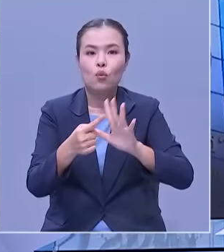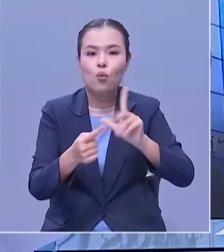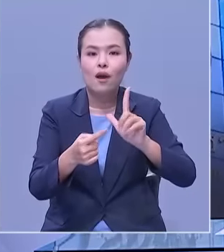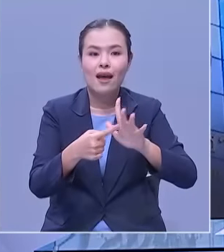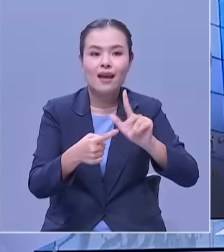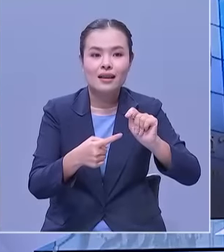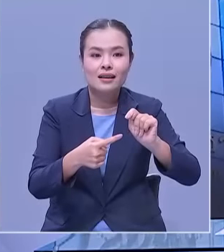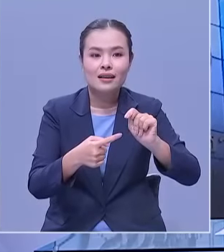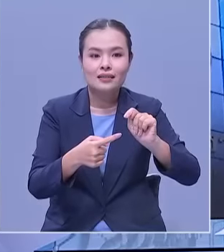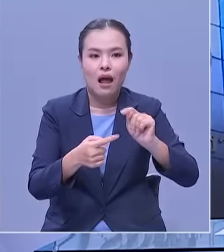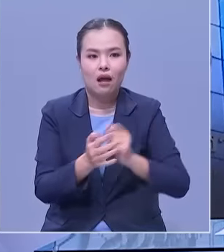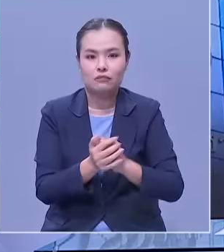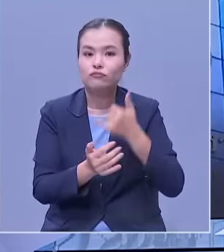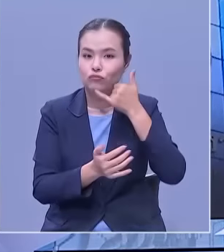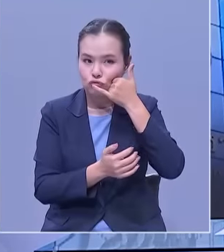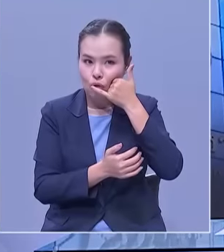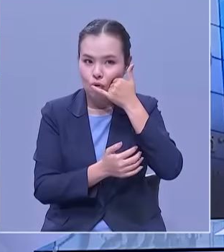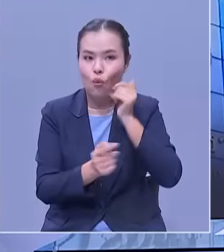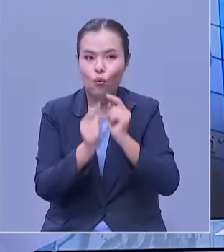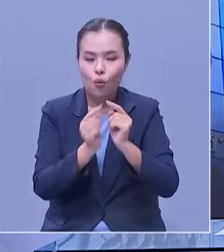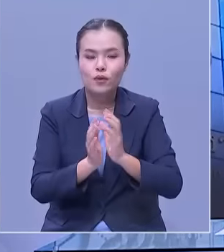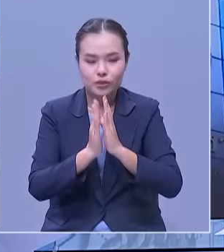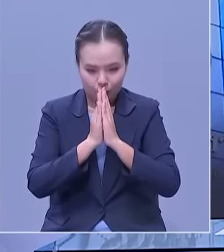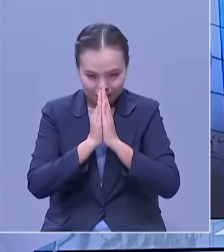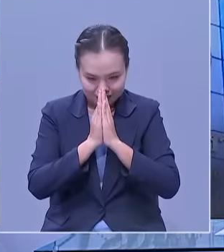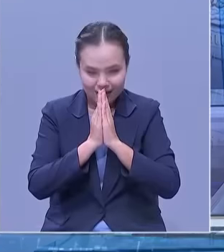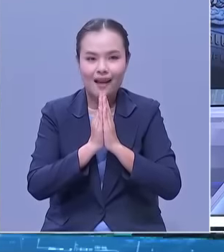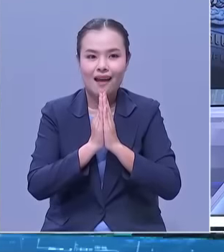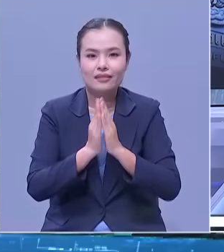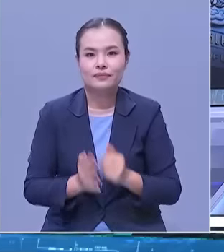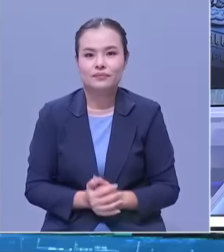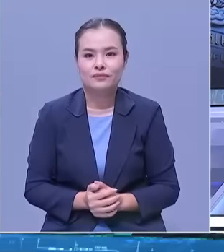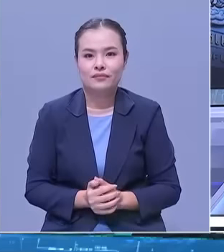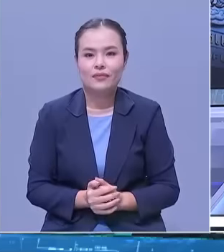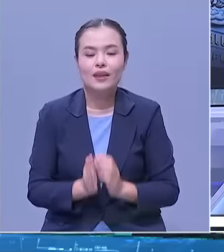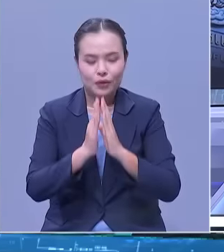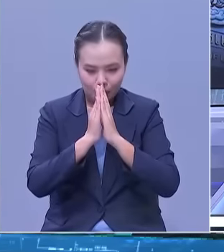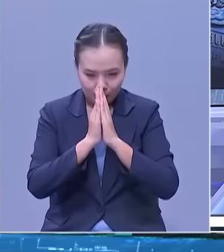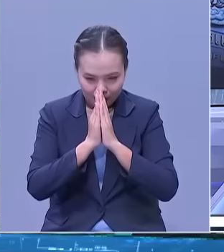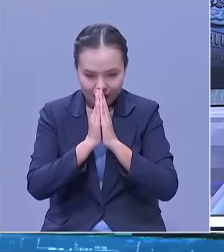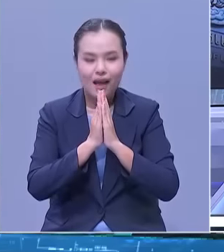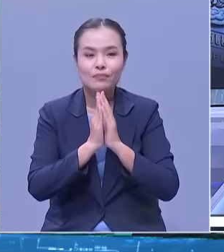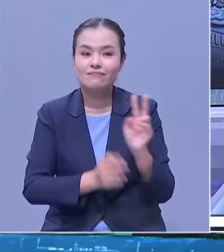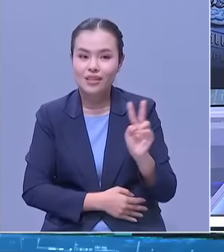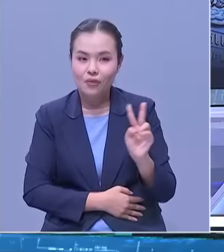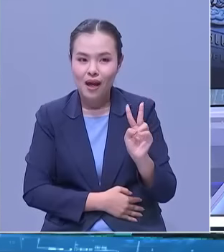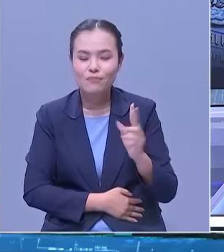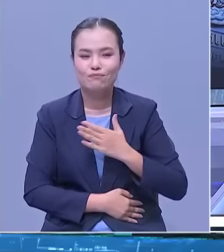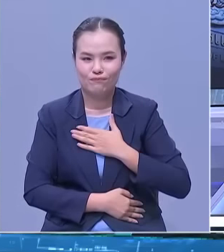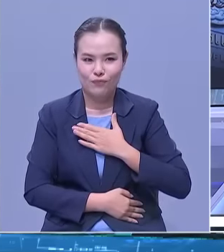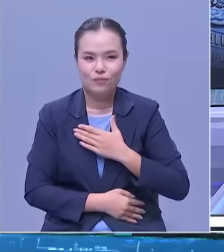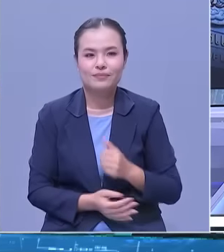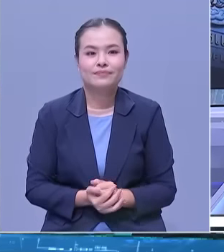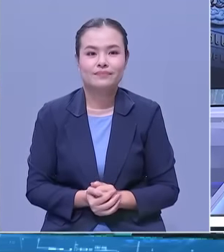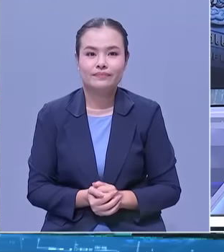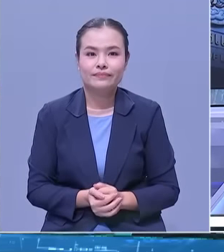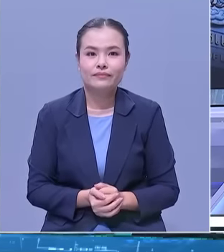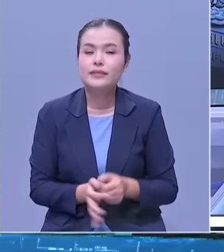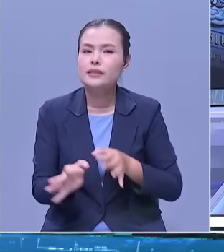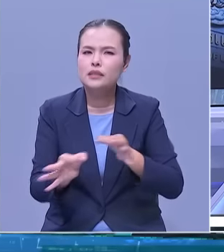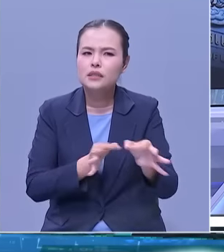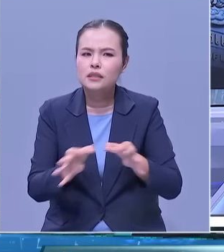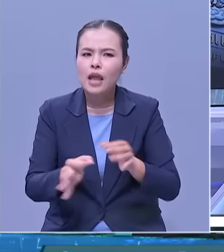ความชัดเจนอีกครั้งเงินคุณสุชาติอยู่ในสายกับเราแล้วสวัสดีค่ะ สวัสดีครับ ครับสวัสดีครับคุณอาคุณจอยครับผมสุชาติชมกลิ่นครับ ค่ะคุณสุชาติคะชี้แ